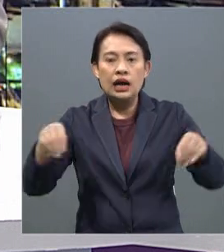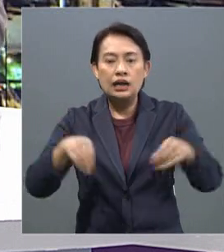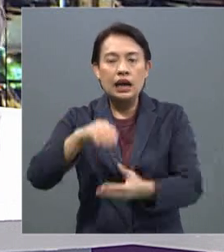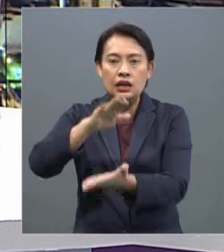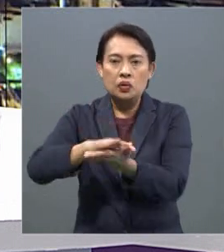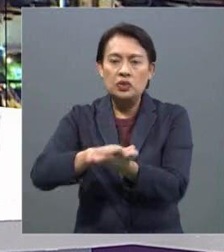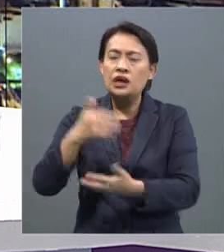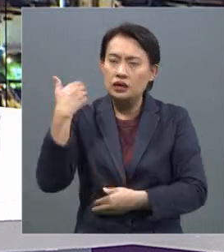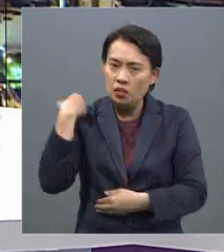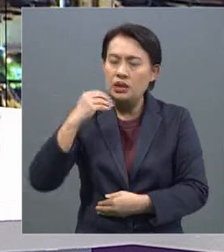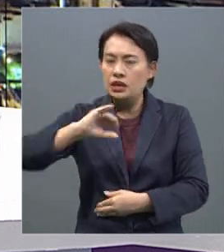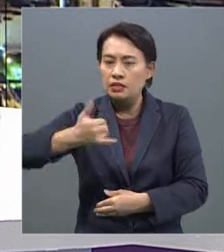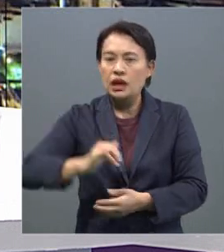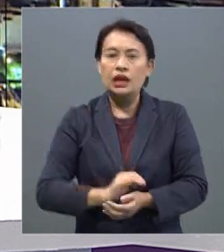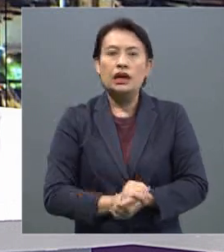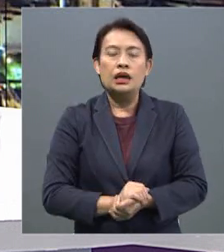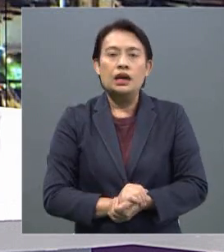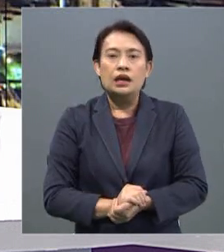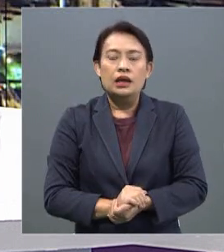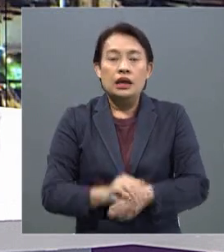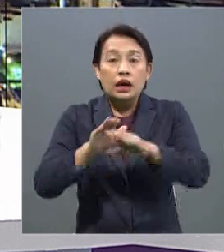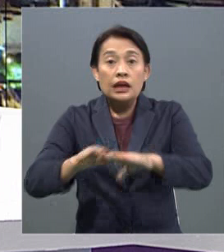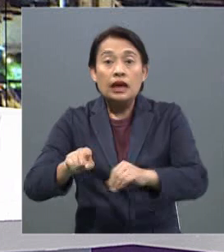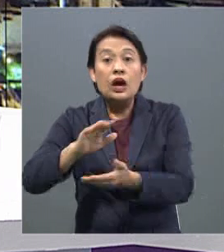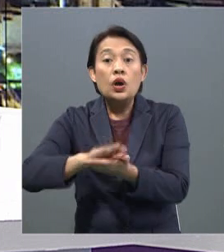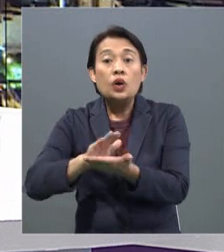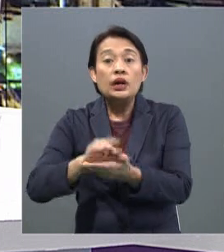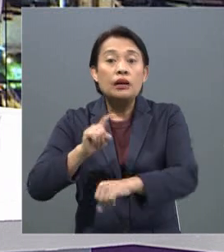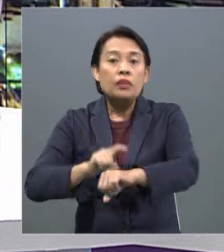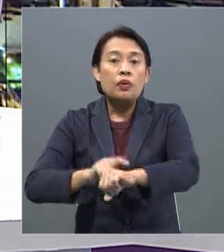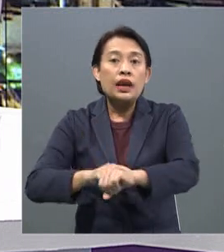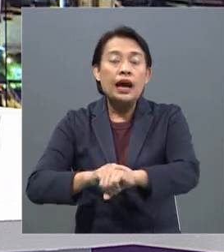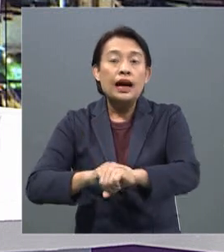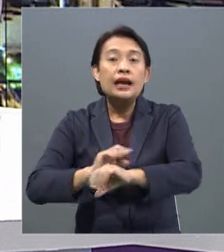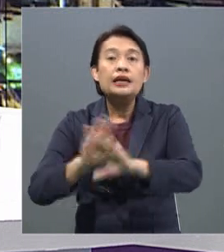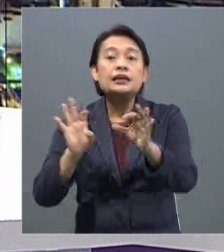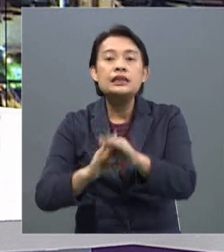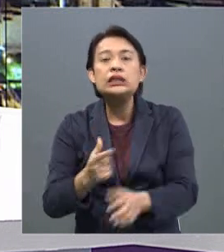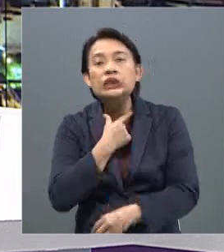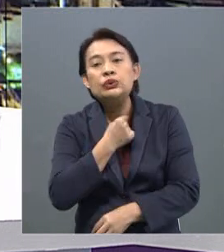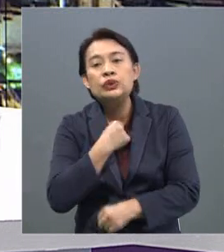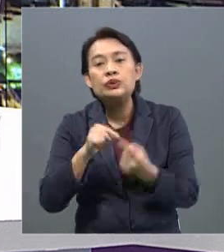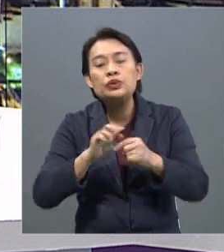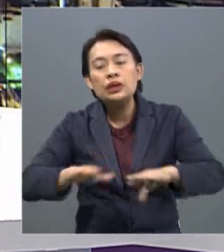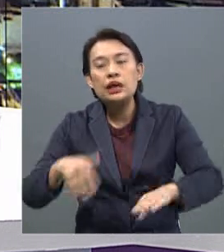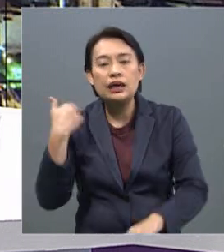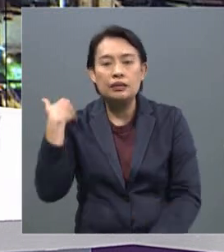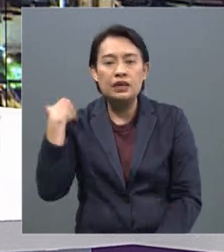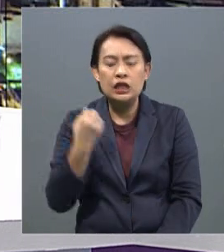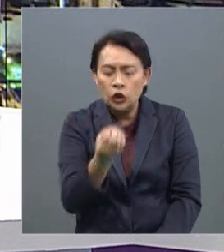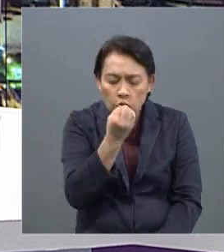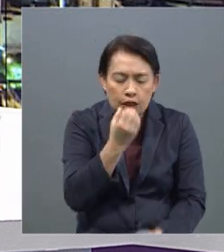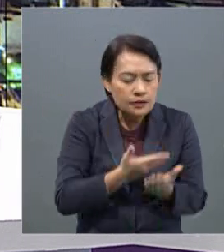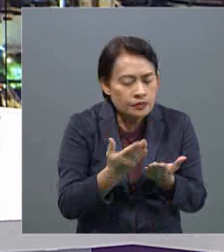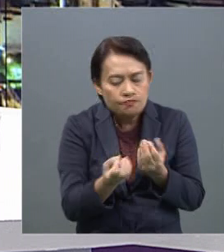เพราะว่าบางทีเด็กๆเนี่ยออกจากโรงเรียนเลิกเรียนมาหิวไงน้ำตาลตกหรือเปล่าไม่แน่ใจคือต้องหาของกิน